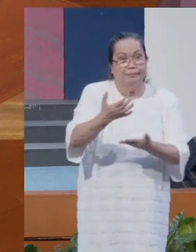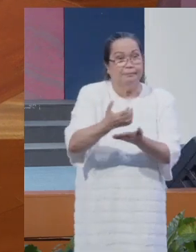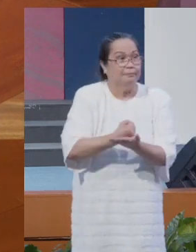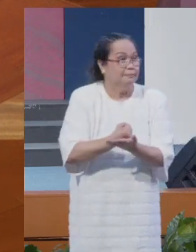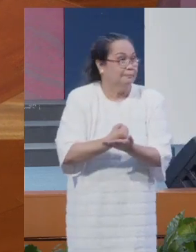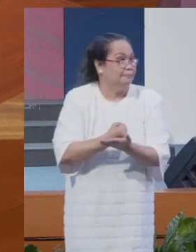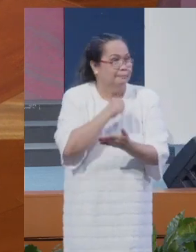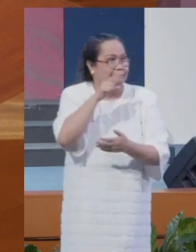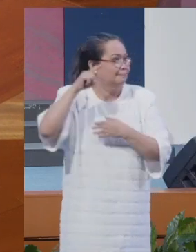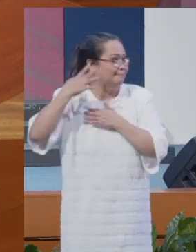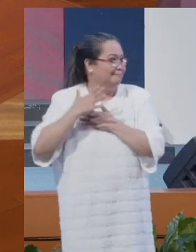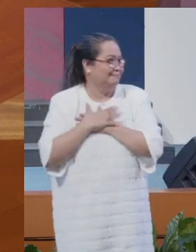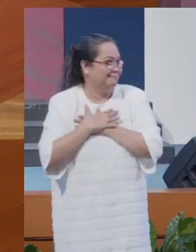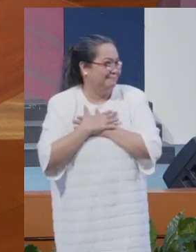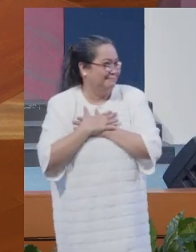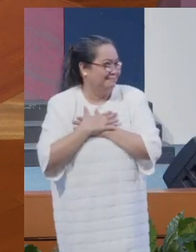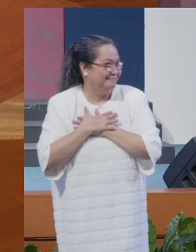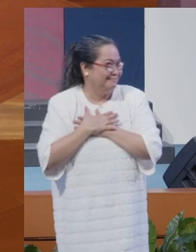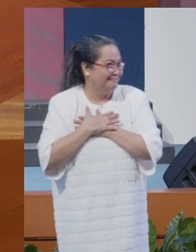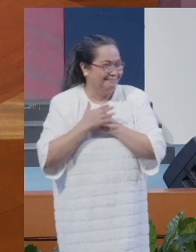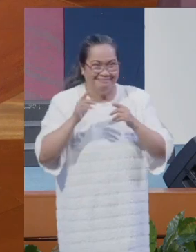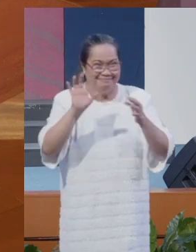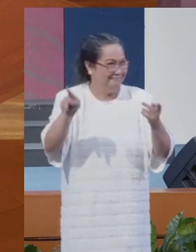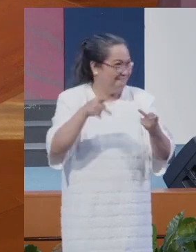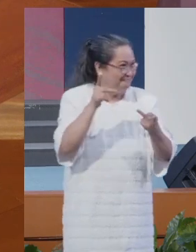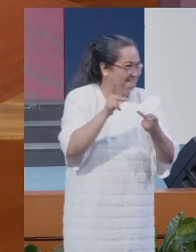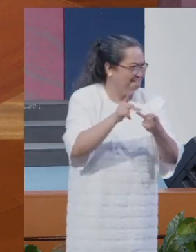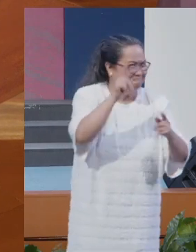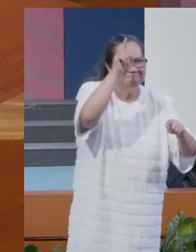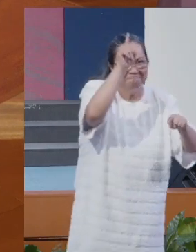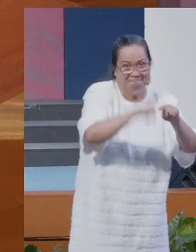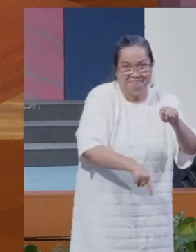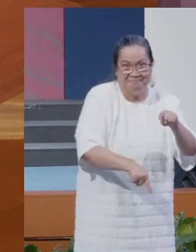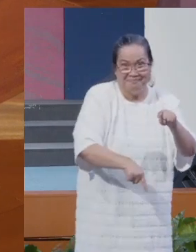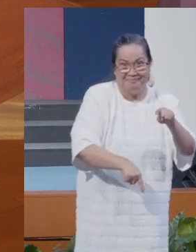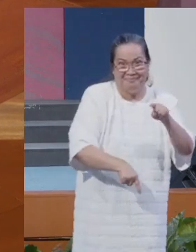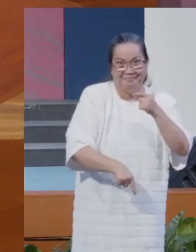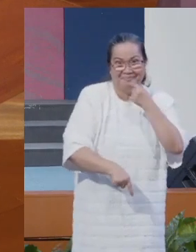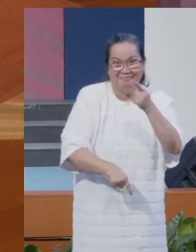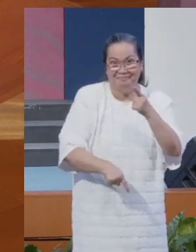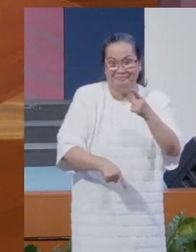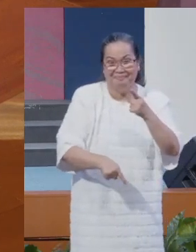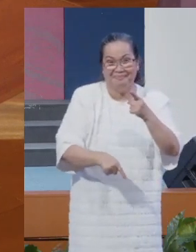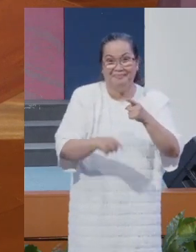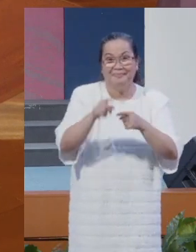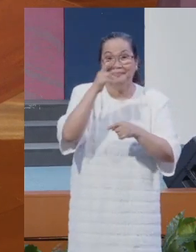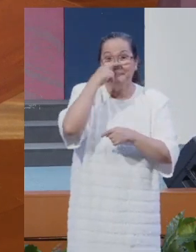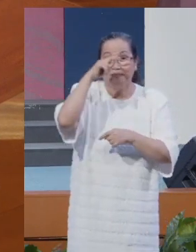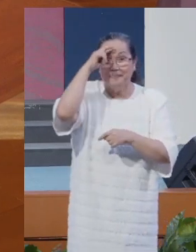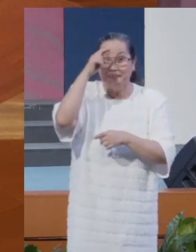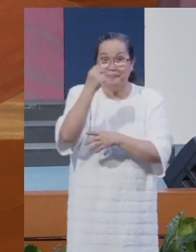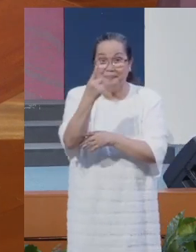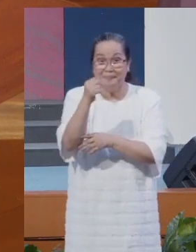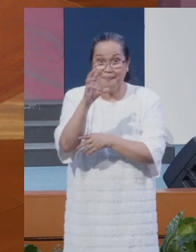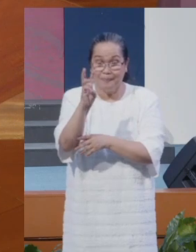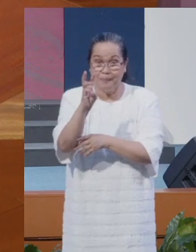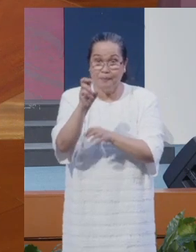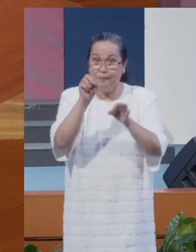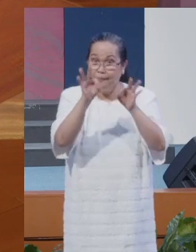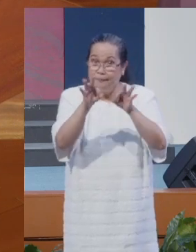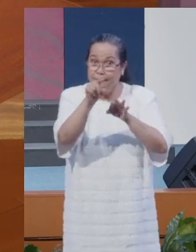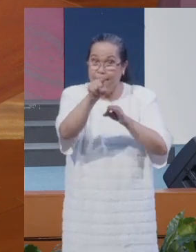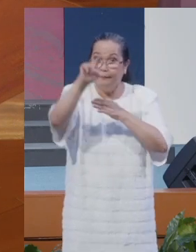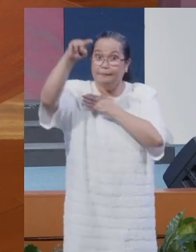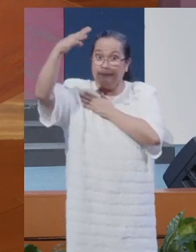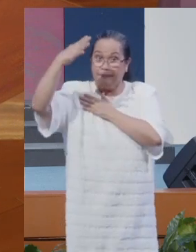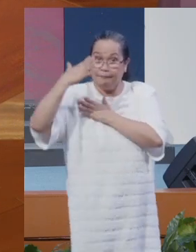po grace. So hindi po sila compatible. Sabi sa Romans 11:6, but if it is by